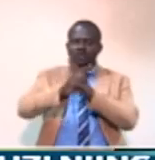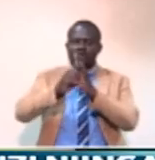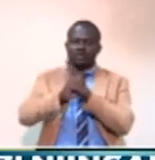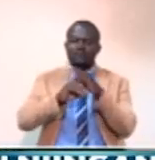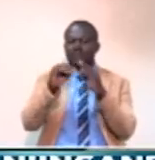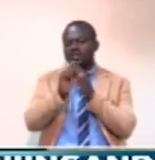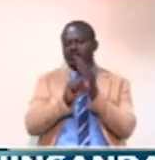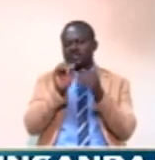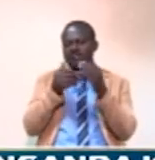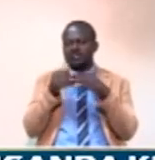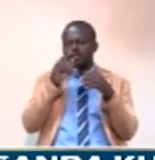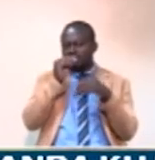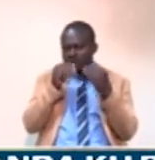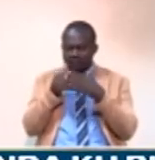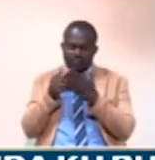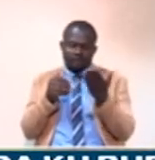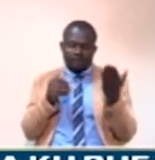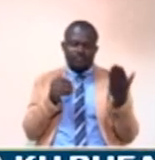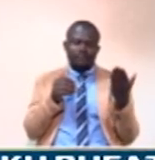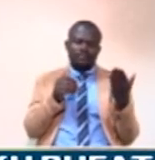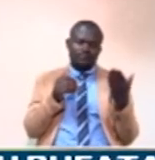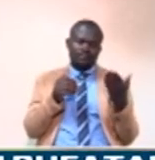yindi twavuze